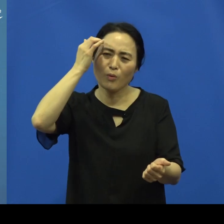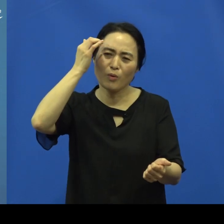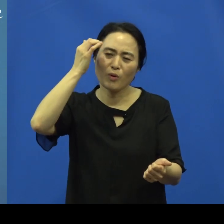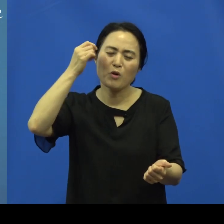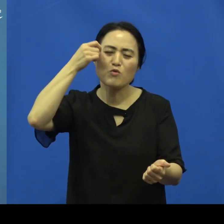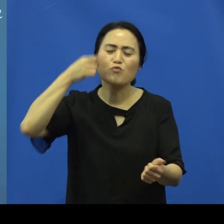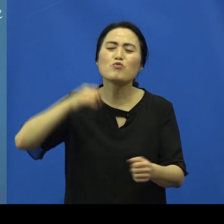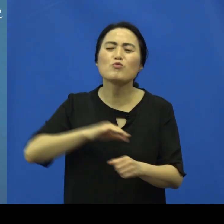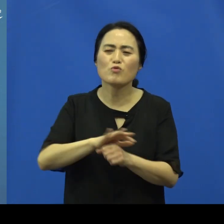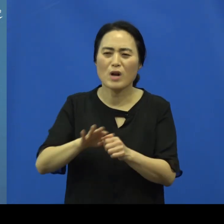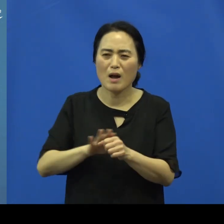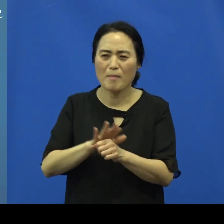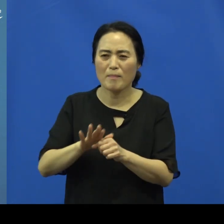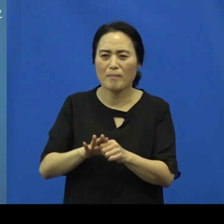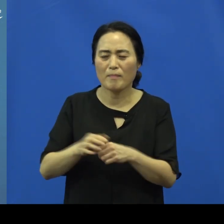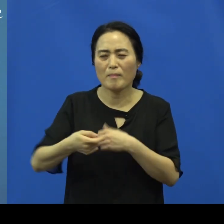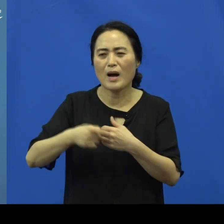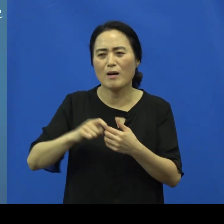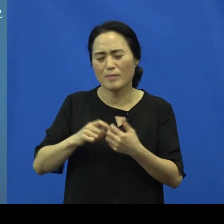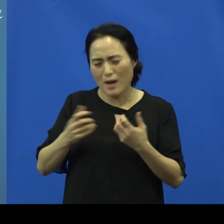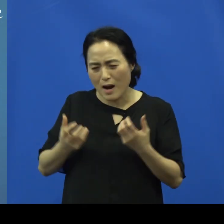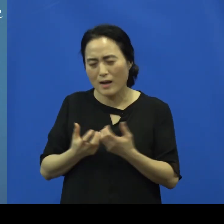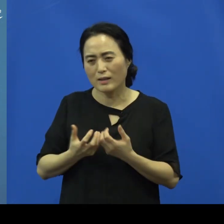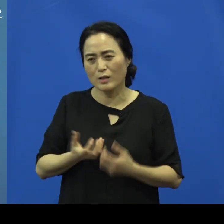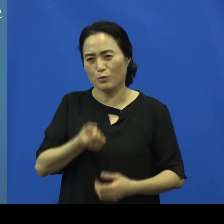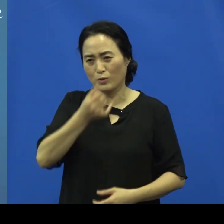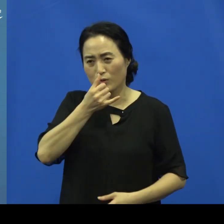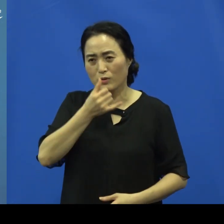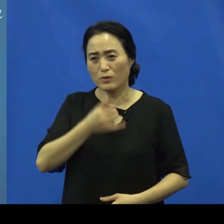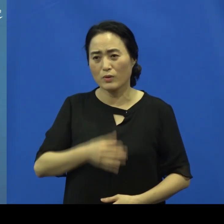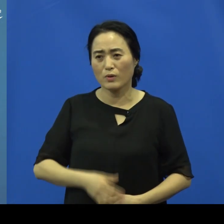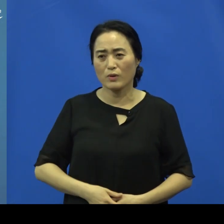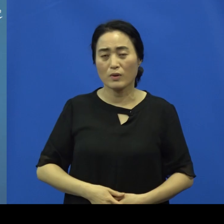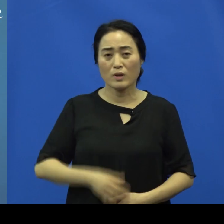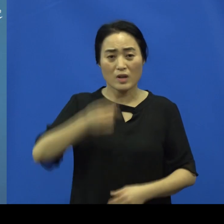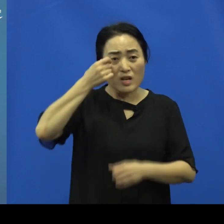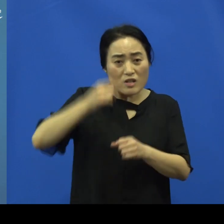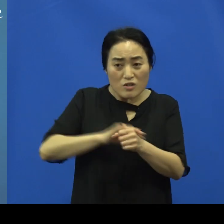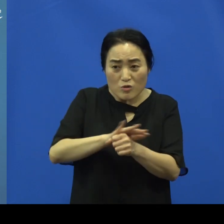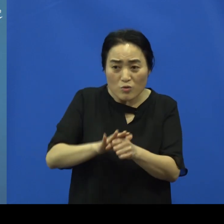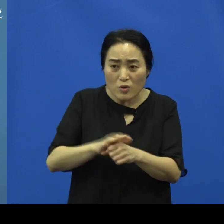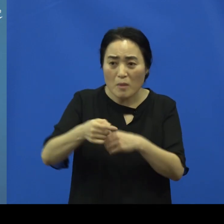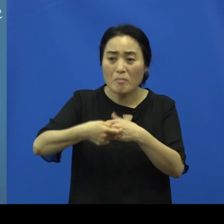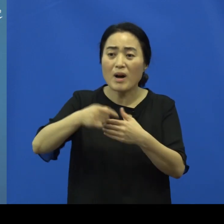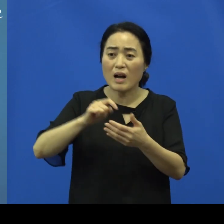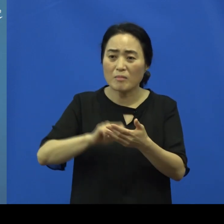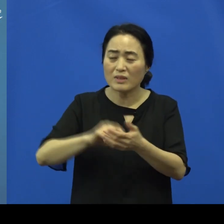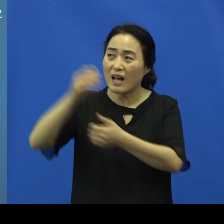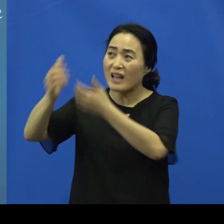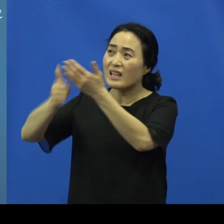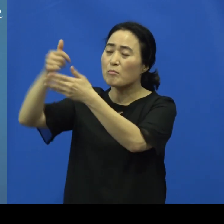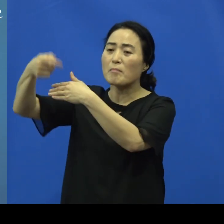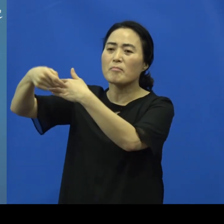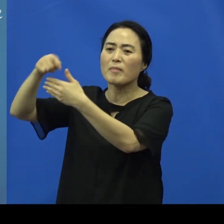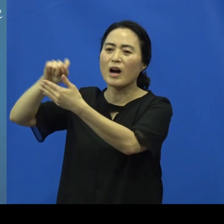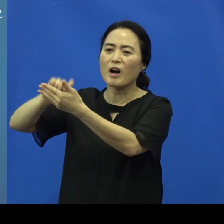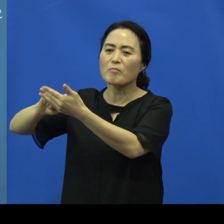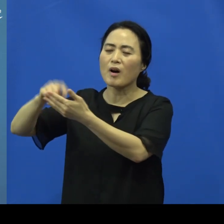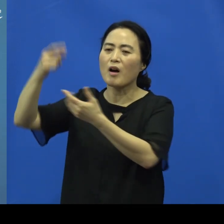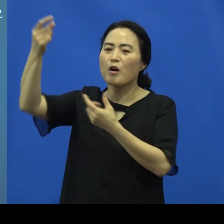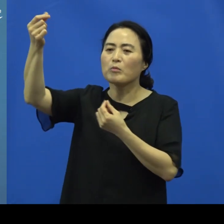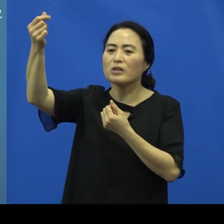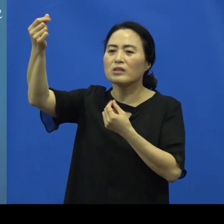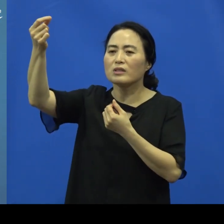긍휼의 마음이라는 거예요. 자, 이 마음은, 이 긍휼의 마음은 하나님의 마음과 닮아 있어요.